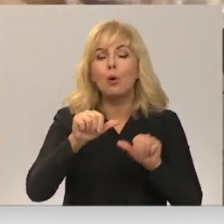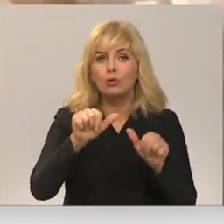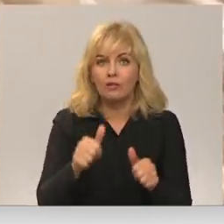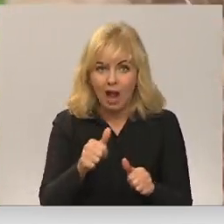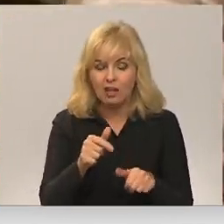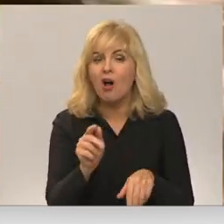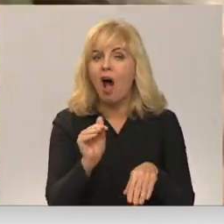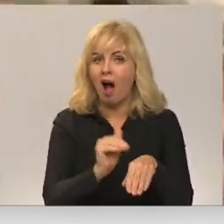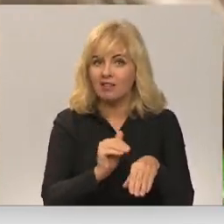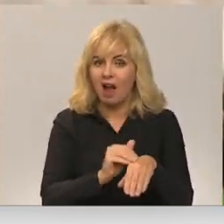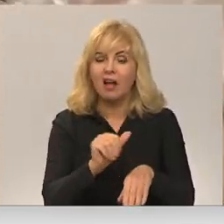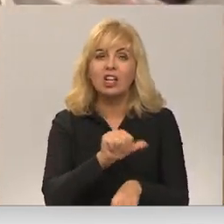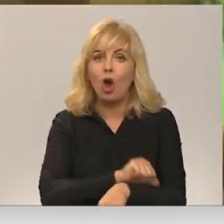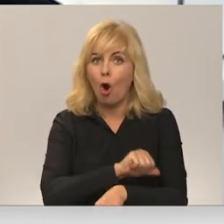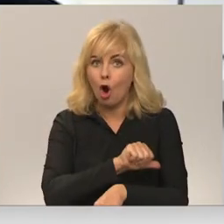pirmsšķietami atgādina kokaīnu.